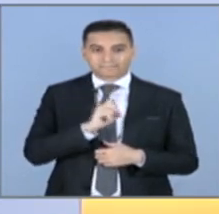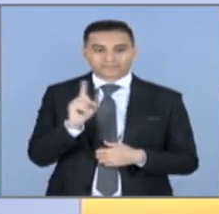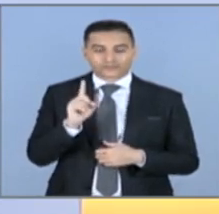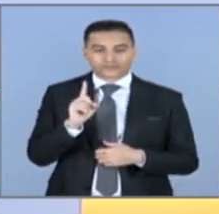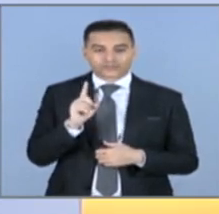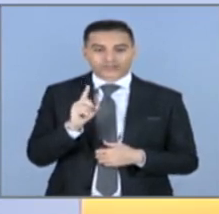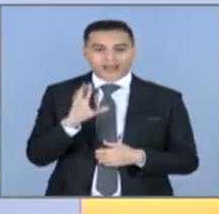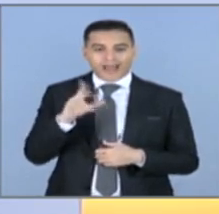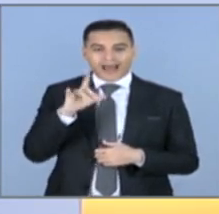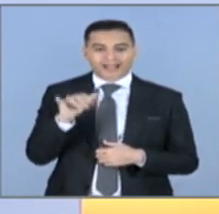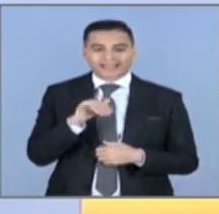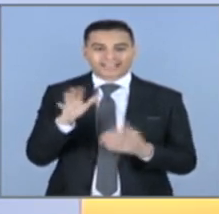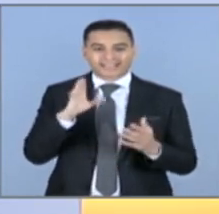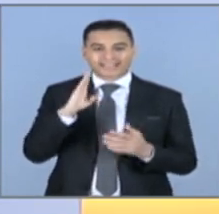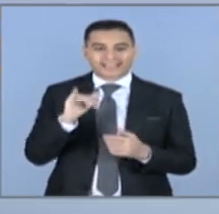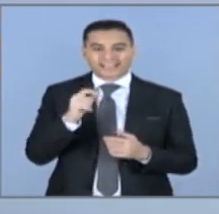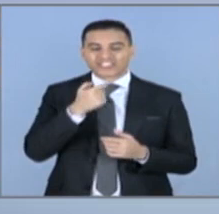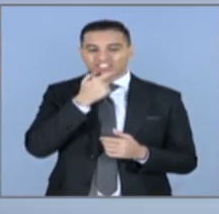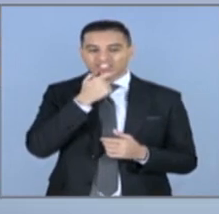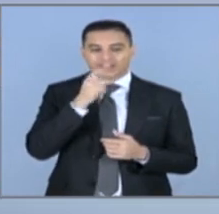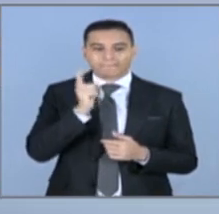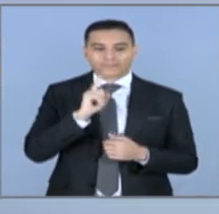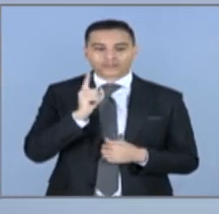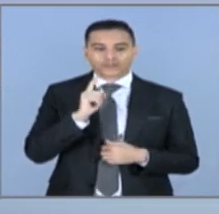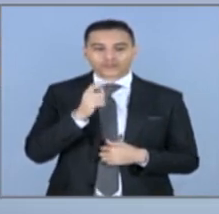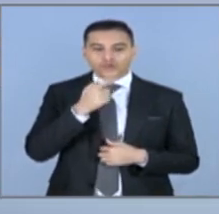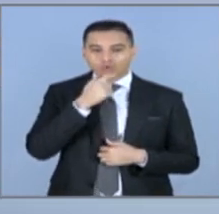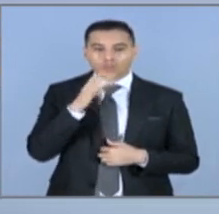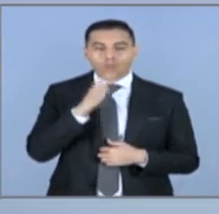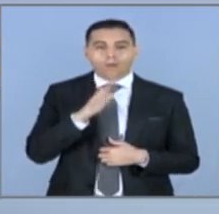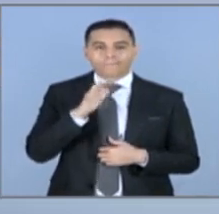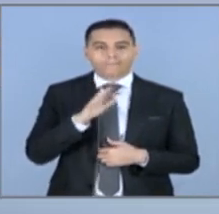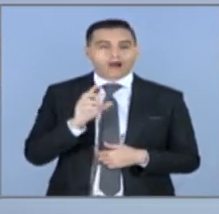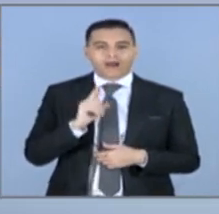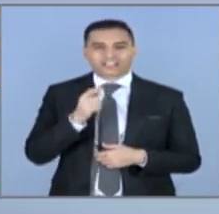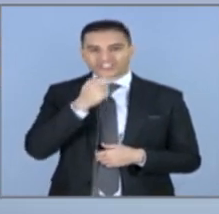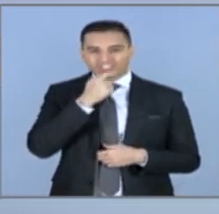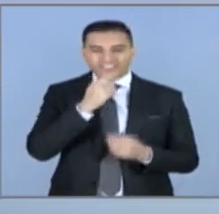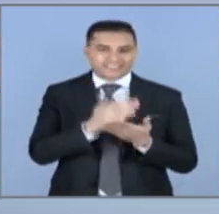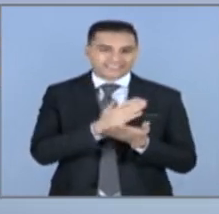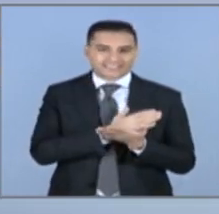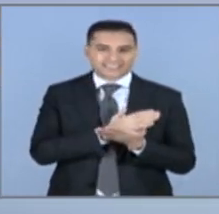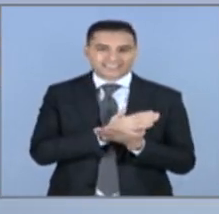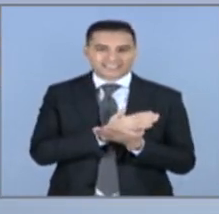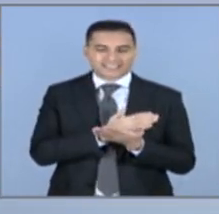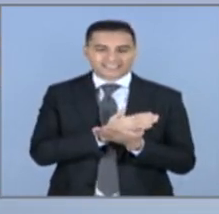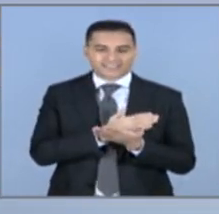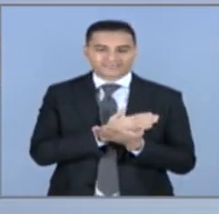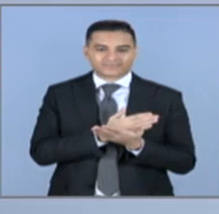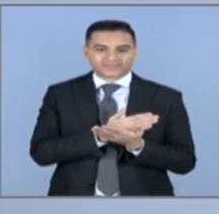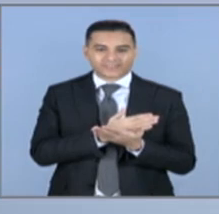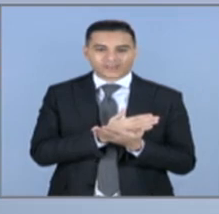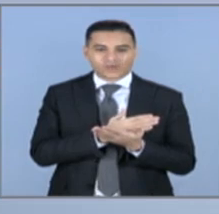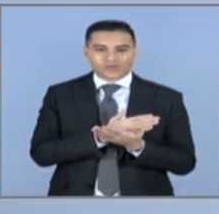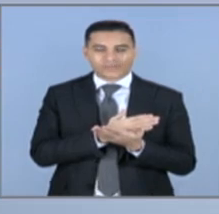ولكن هاري كين إنجليزي، ما نقدرش نقول عليه أجنبي، فاهم؟ هو لأ، لعب من